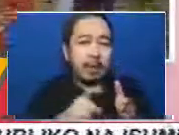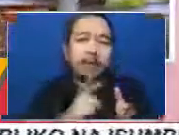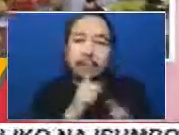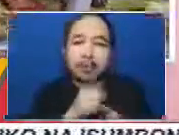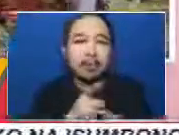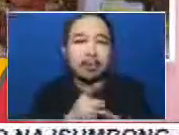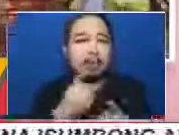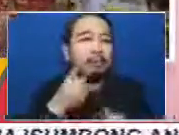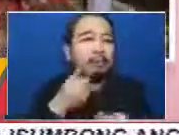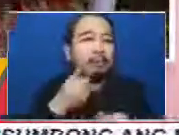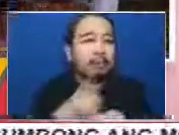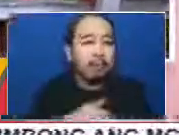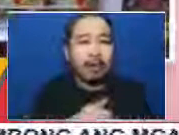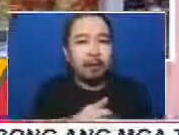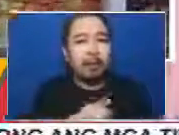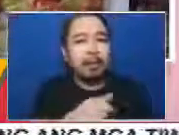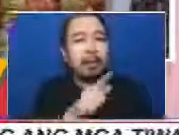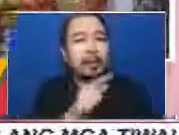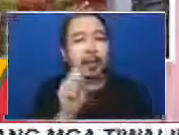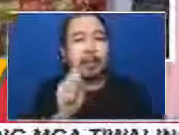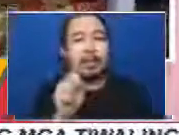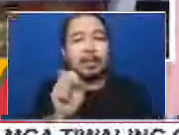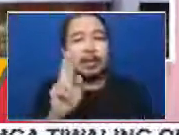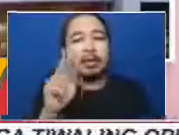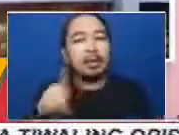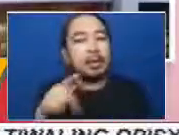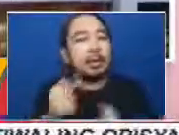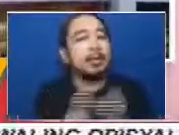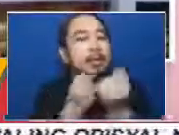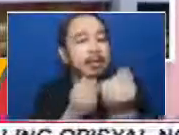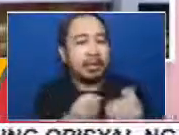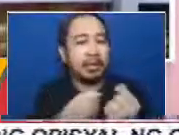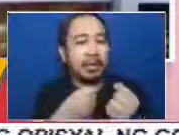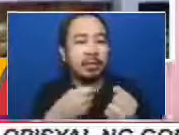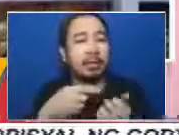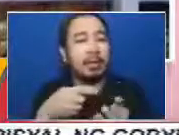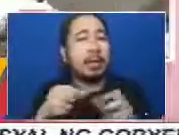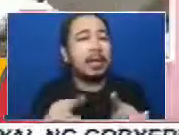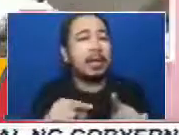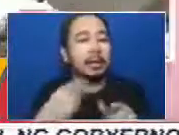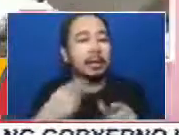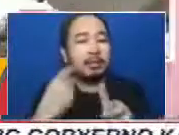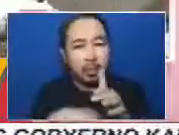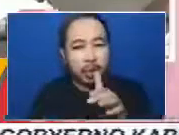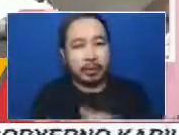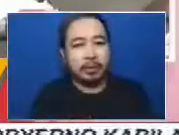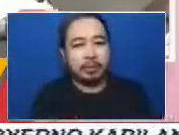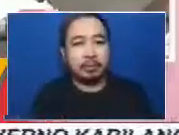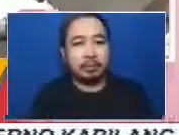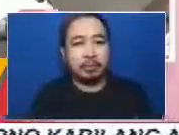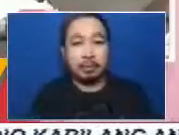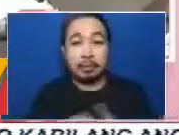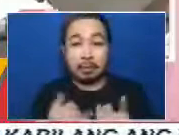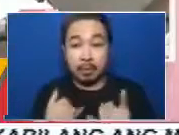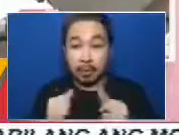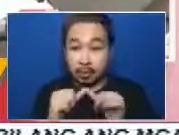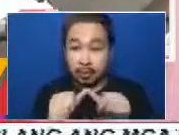mga consumers natin. Opo. Ano po yung action na pwedeng ipataw po sa kanila? May